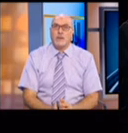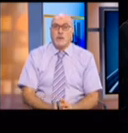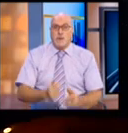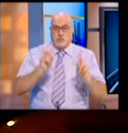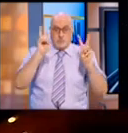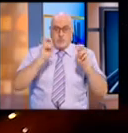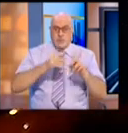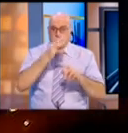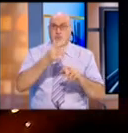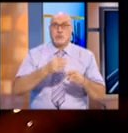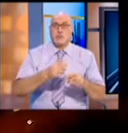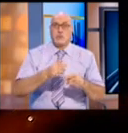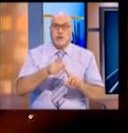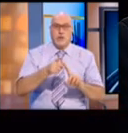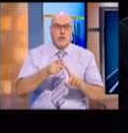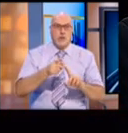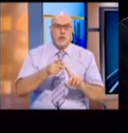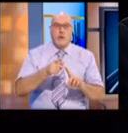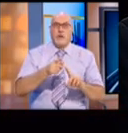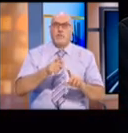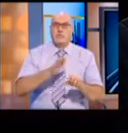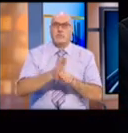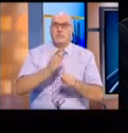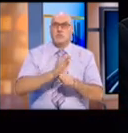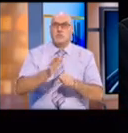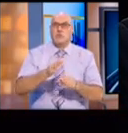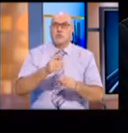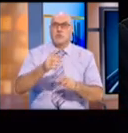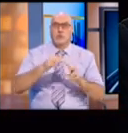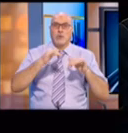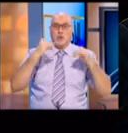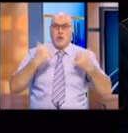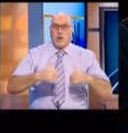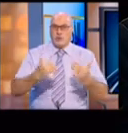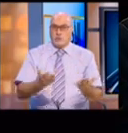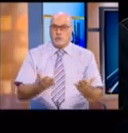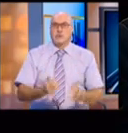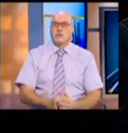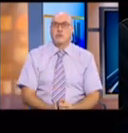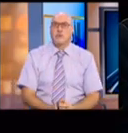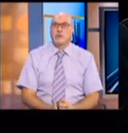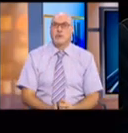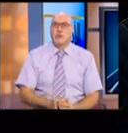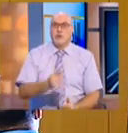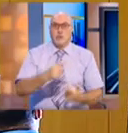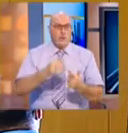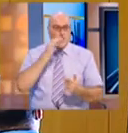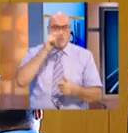معاناة الشعب. الأهم الآن هو ما يتعلق ببلدي، ما يتعلق بوطني، ما يتعلق